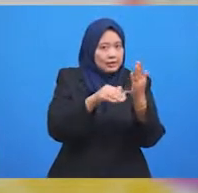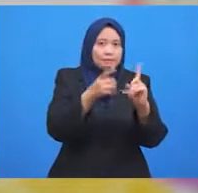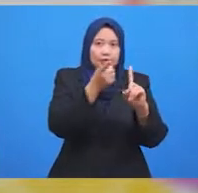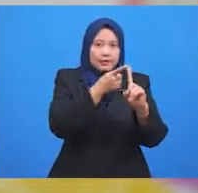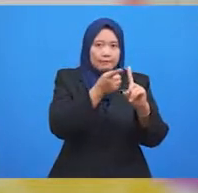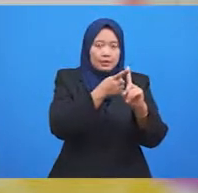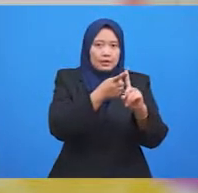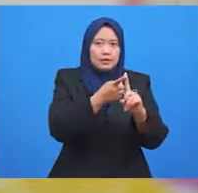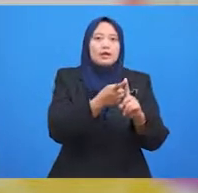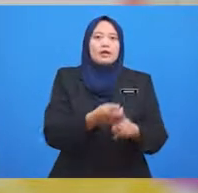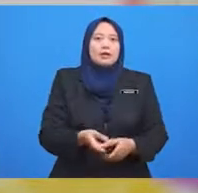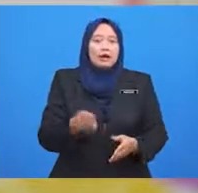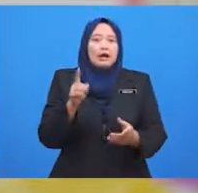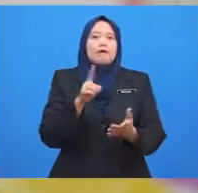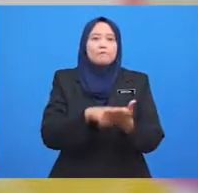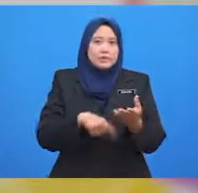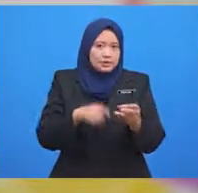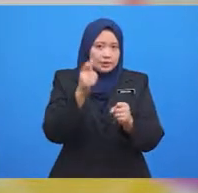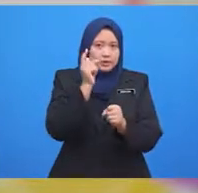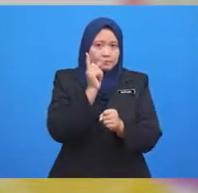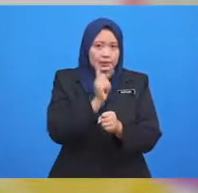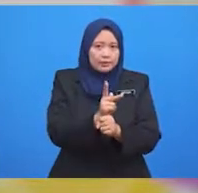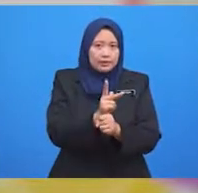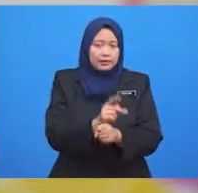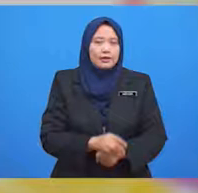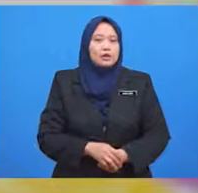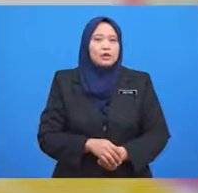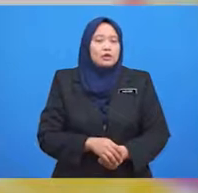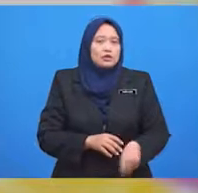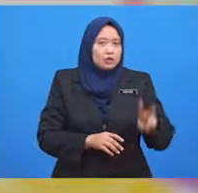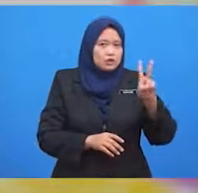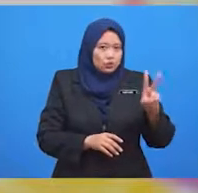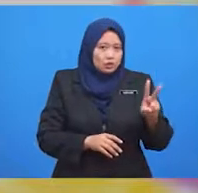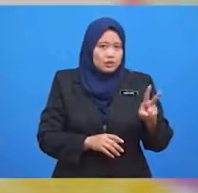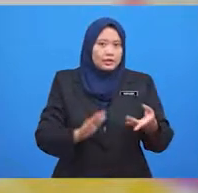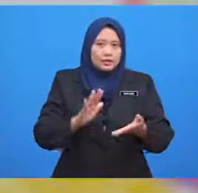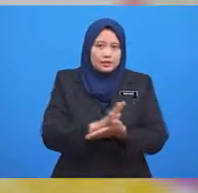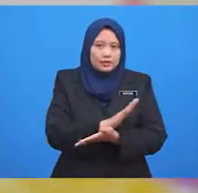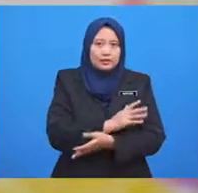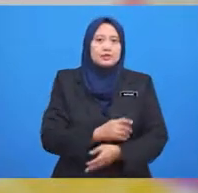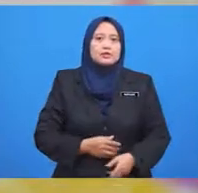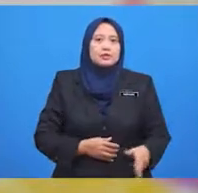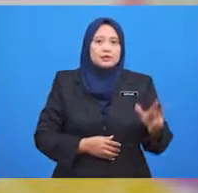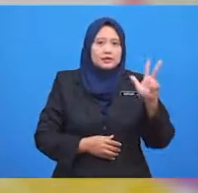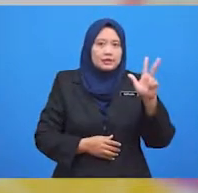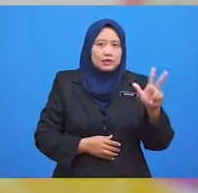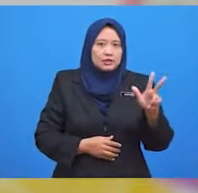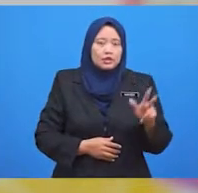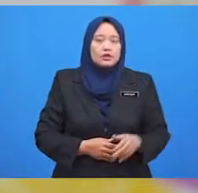A4. Manakala senarai alatan adalah alat tulis, kod juru